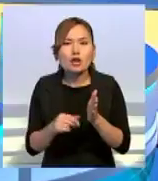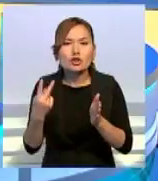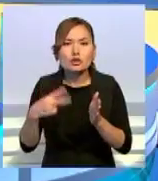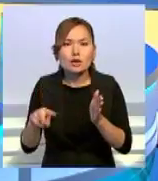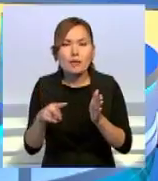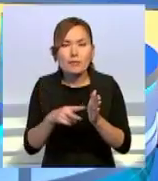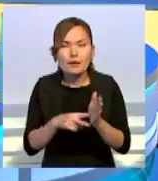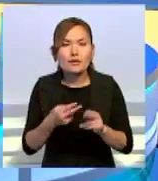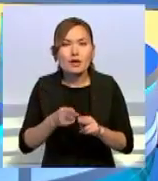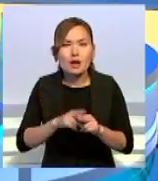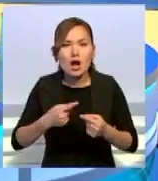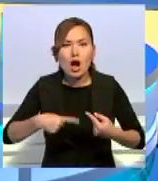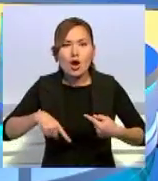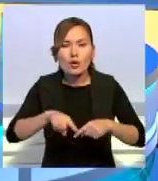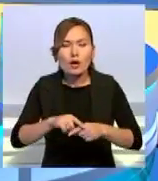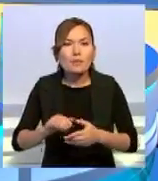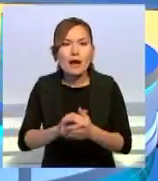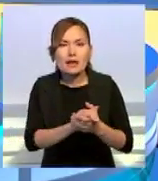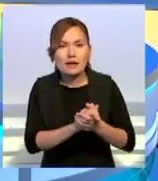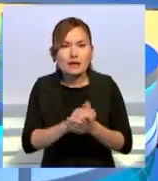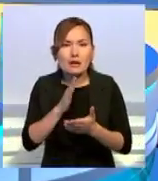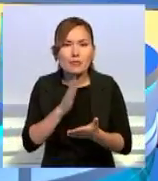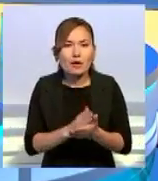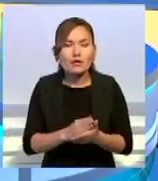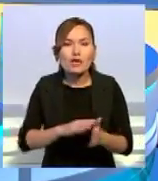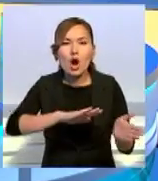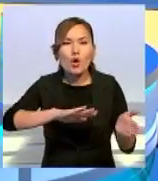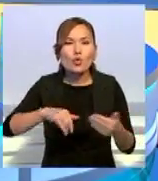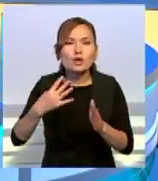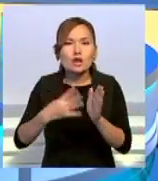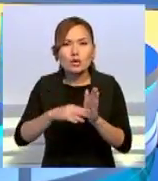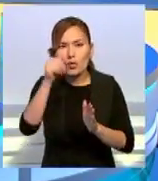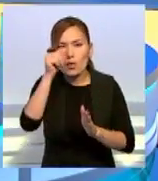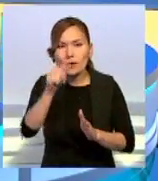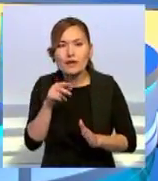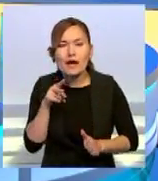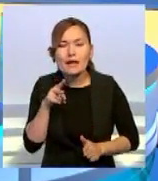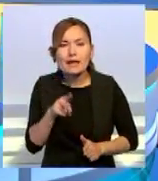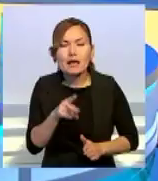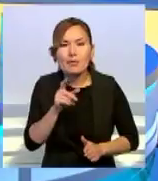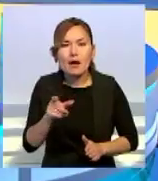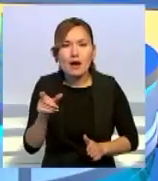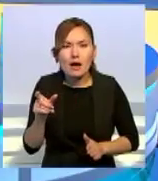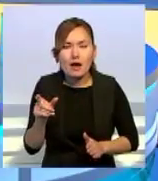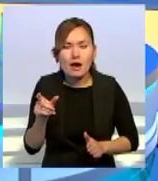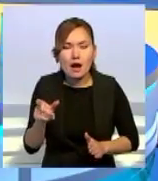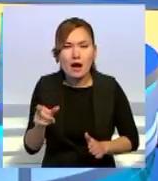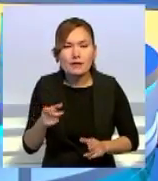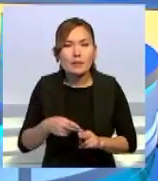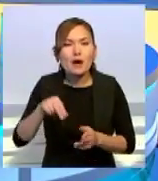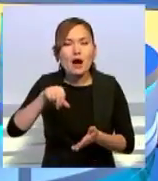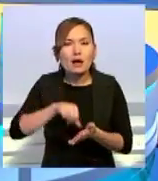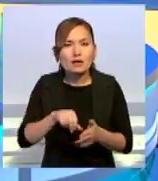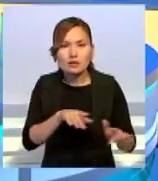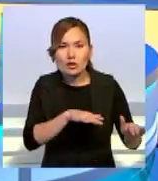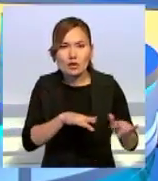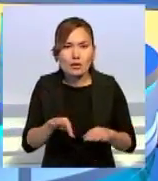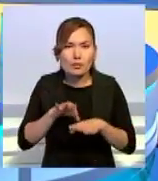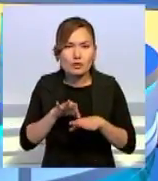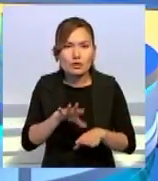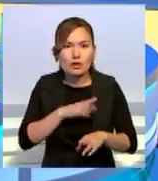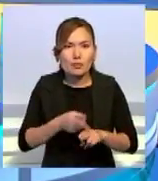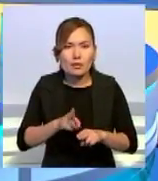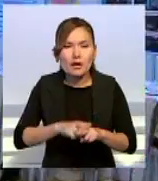627 қоғамдық келісім кеңесі бар. Олар өткен 9 айдың ішінде 2000-нан астам нақты шараны ұйымдастырған.